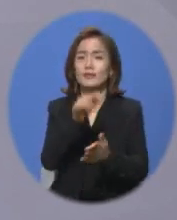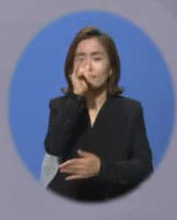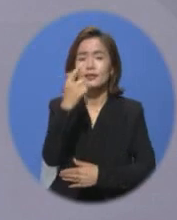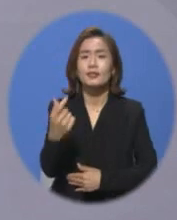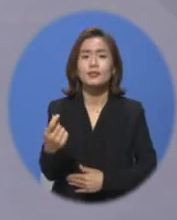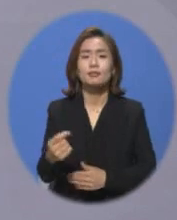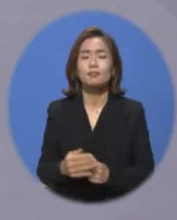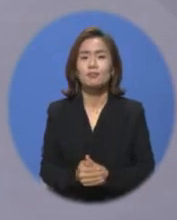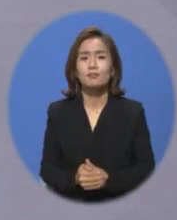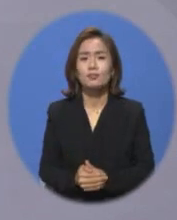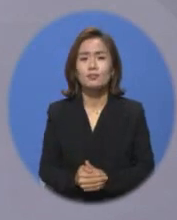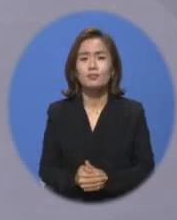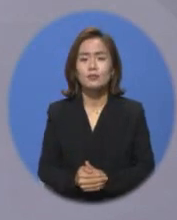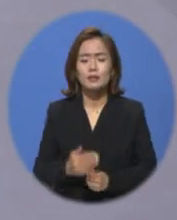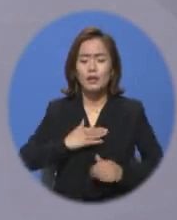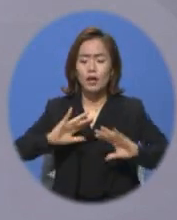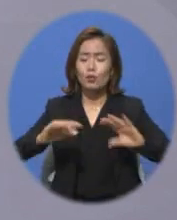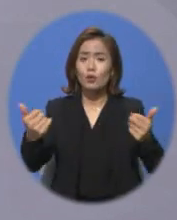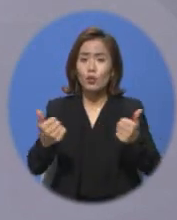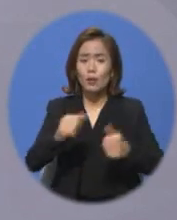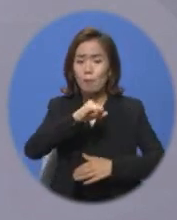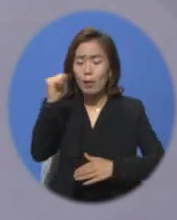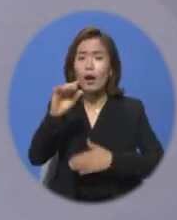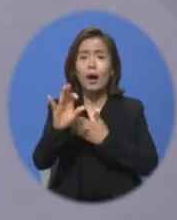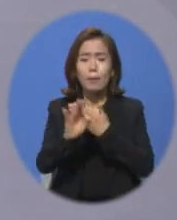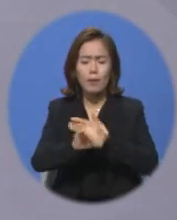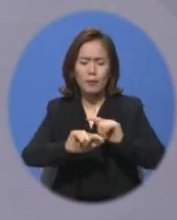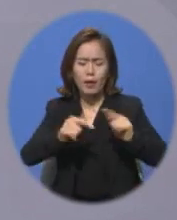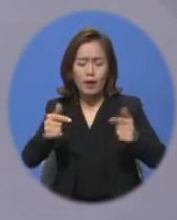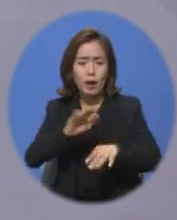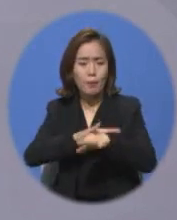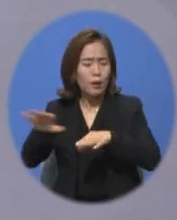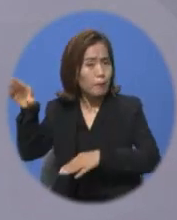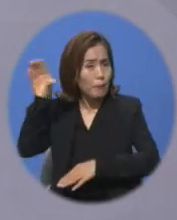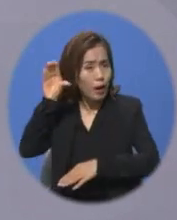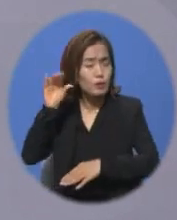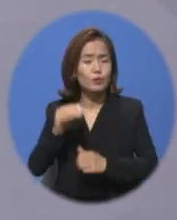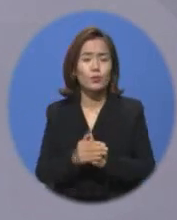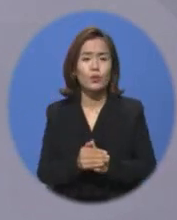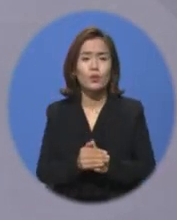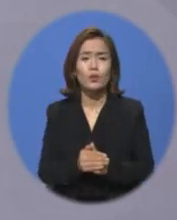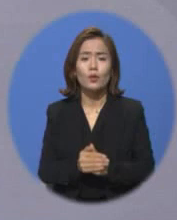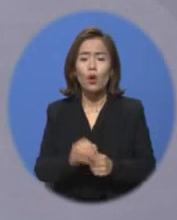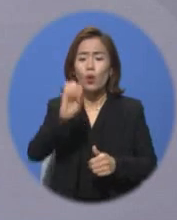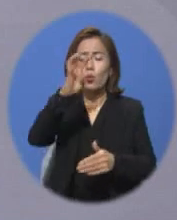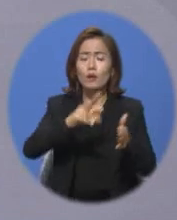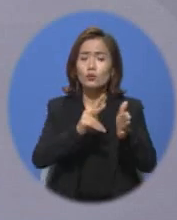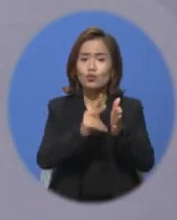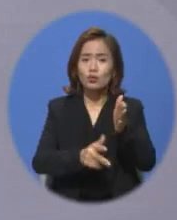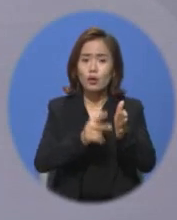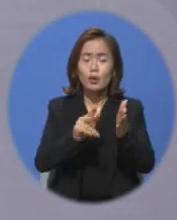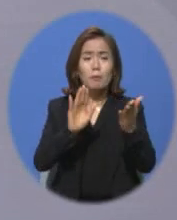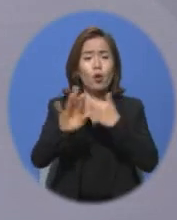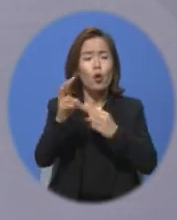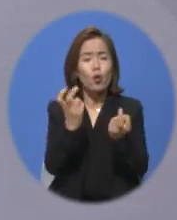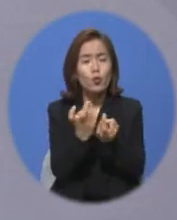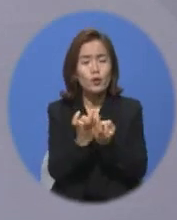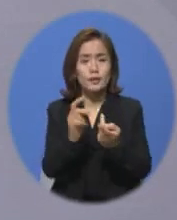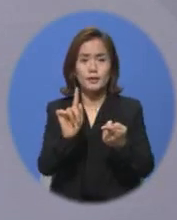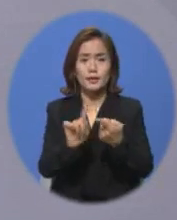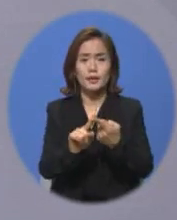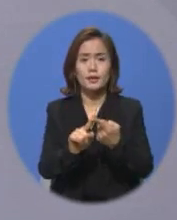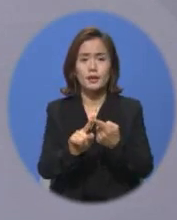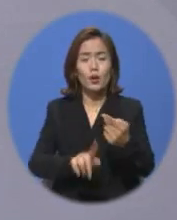.만약국회의원으로당선된다면 , 다양한의견을수렴하여